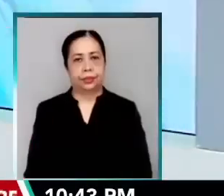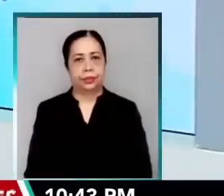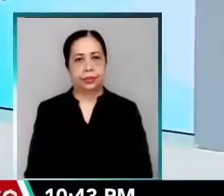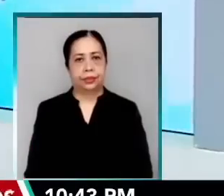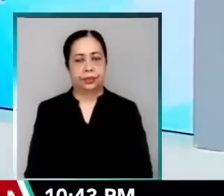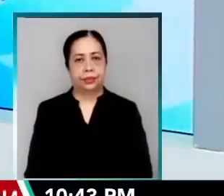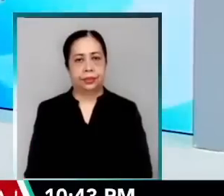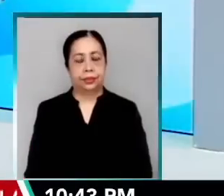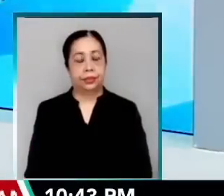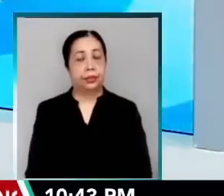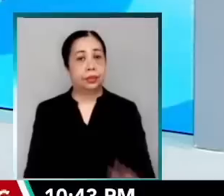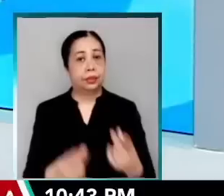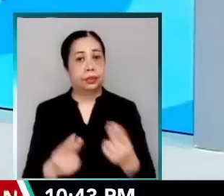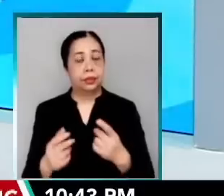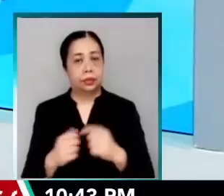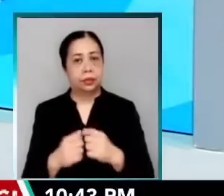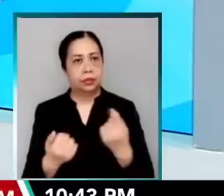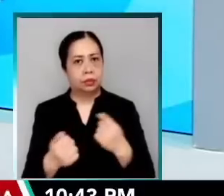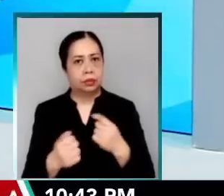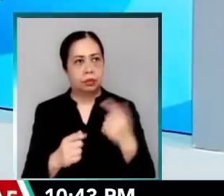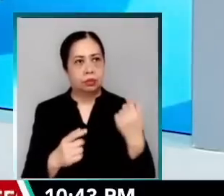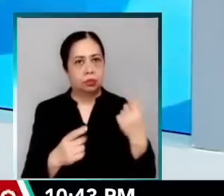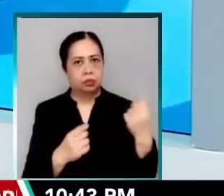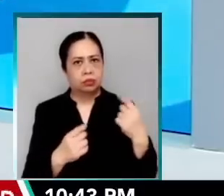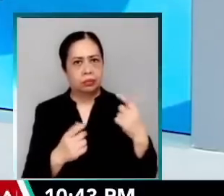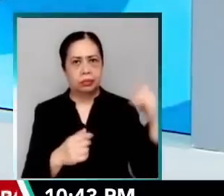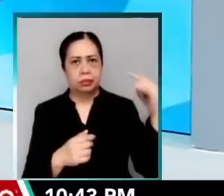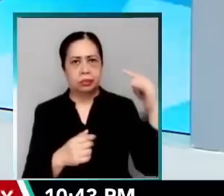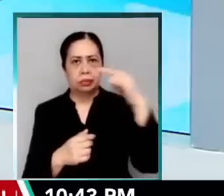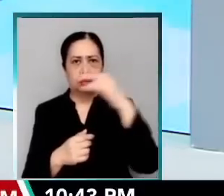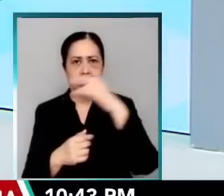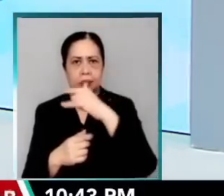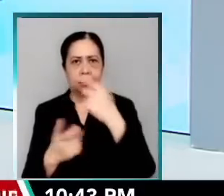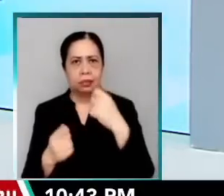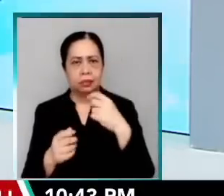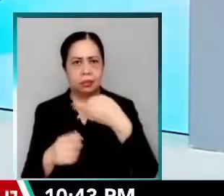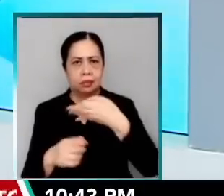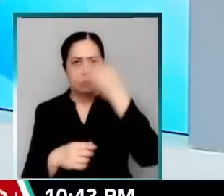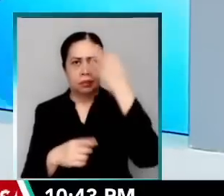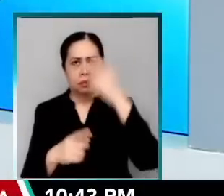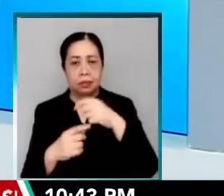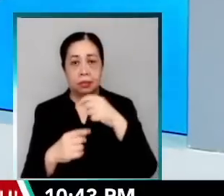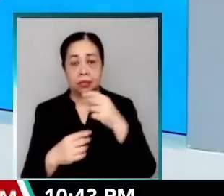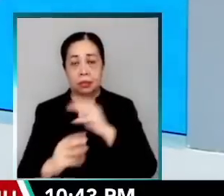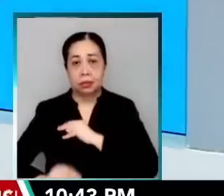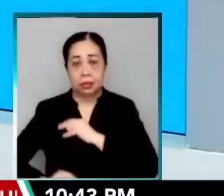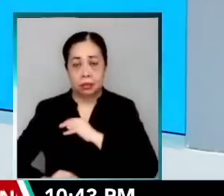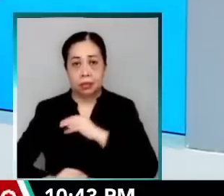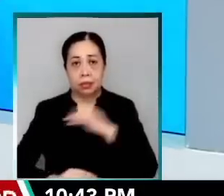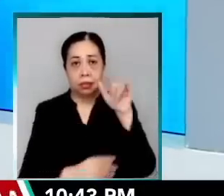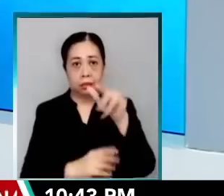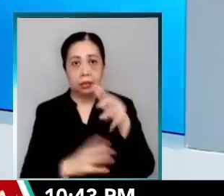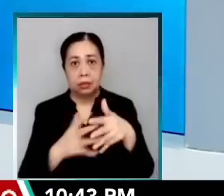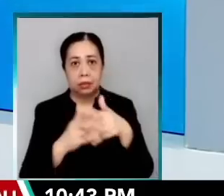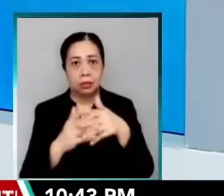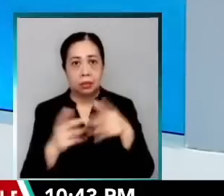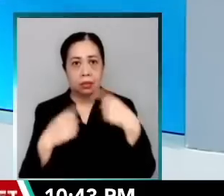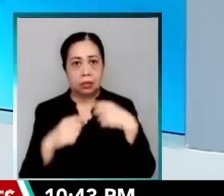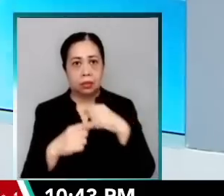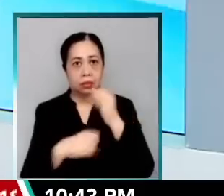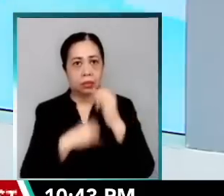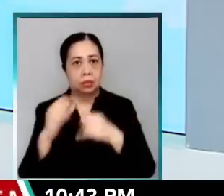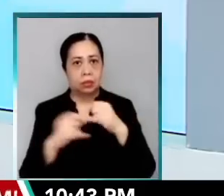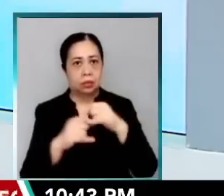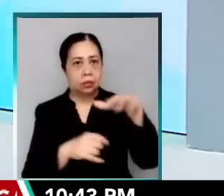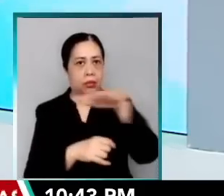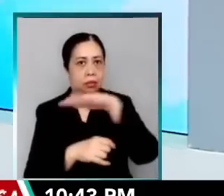Nagsagawa raw ng aggressive maneuver ang isang Chinese fighter jet sa harap ng isang military plane ng Amerika habang nasa international airspace